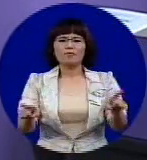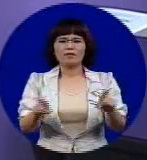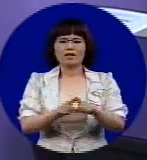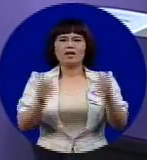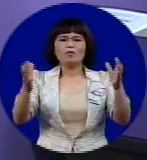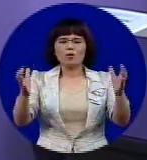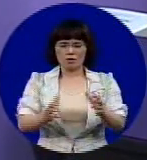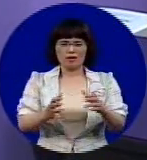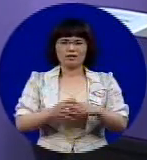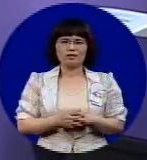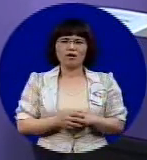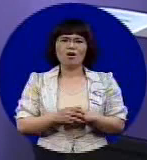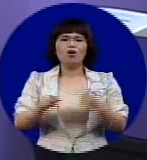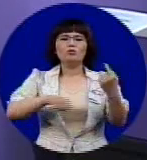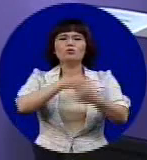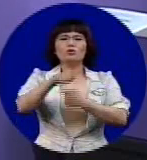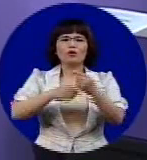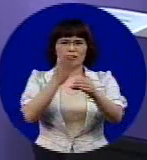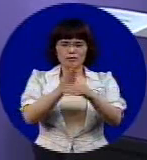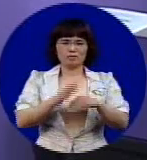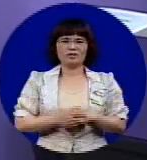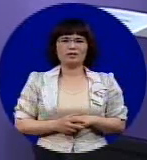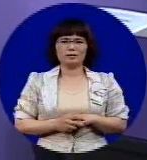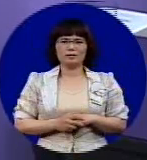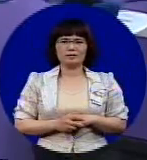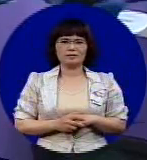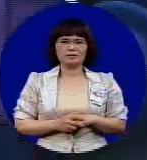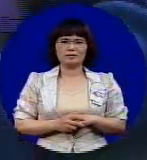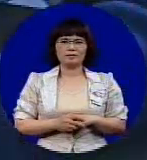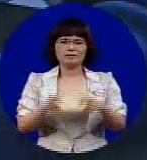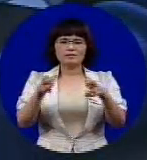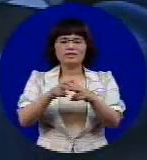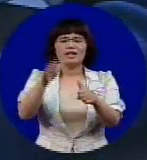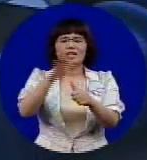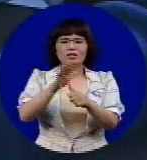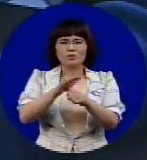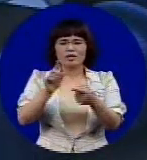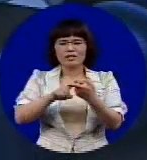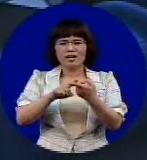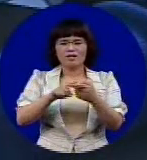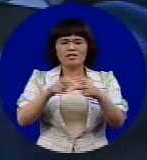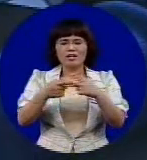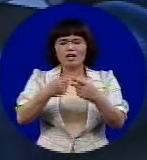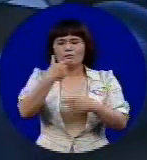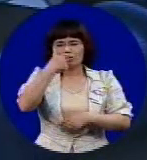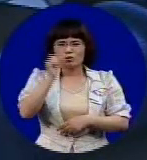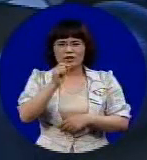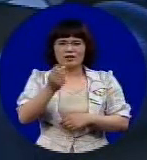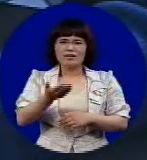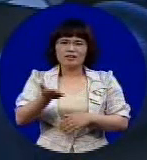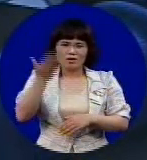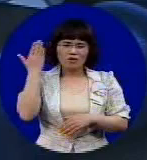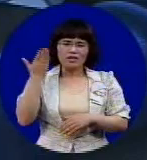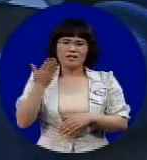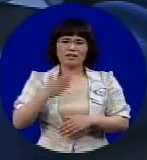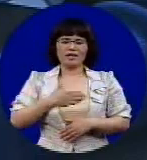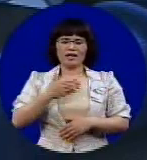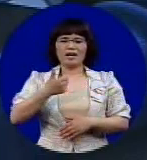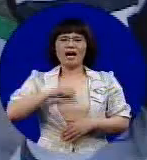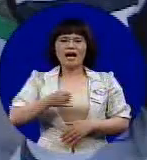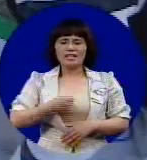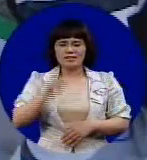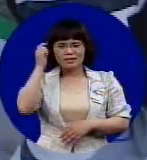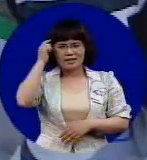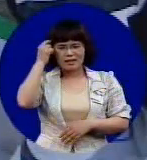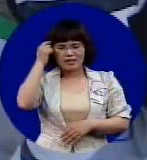함께 힘을 모아서 운영이 되고 있습니다. 장애 아동에 대한 이해가 부족했던 그 시절, 내